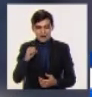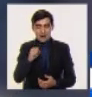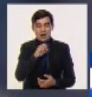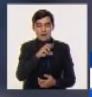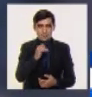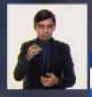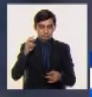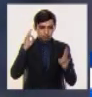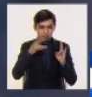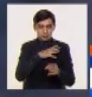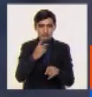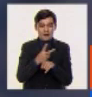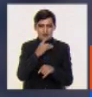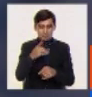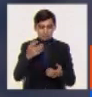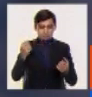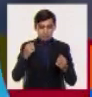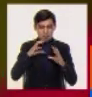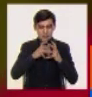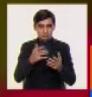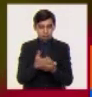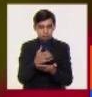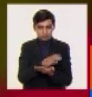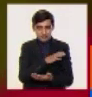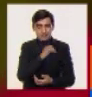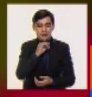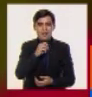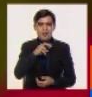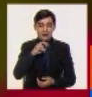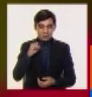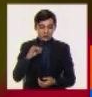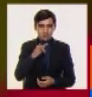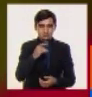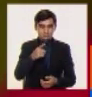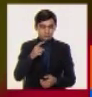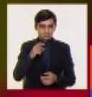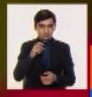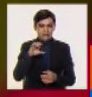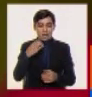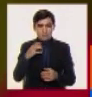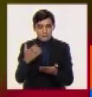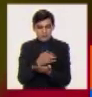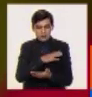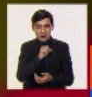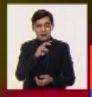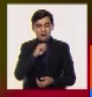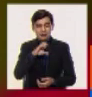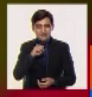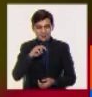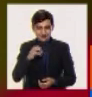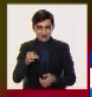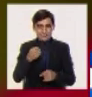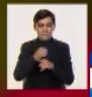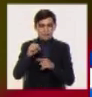именитые спортсмены. Двукратная чемпионка мира по палеотлону Елена Коршикова, серебряный призер чемпионата мира Анастасия Мещерякова,